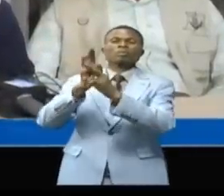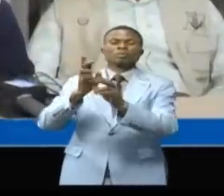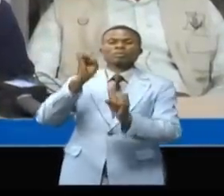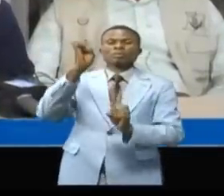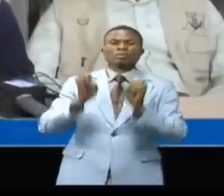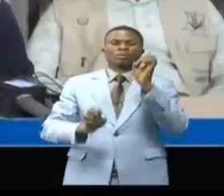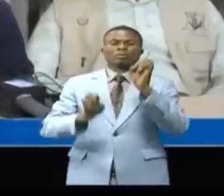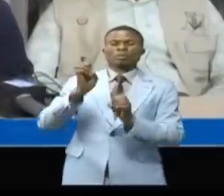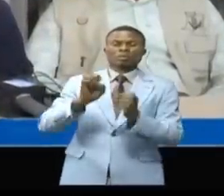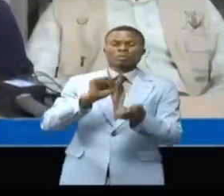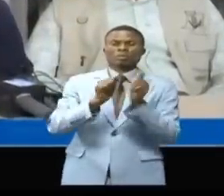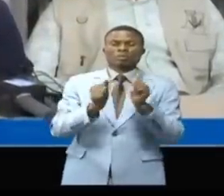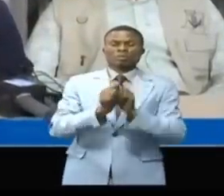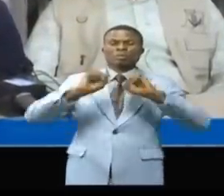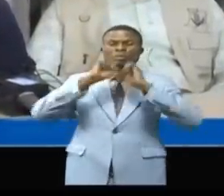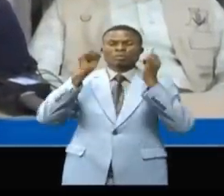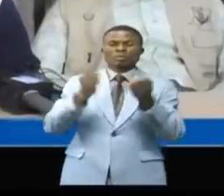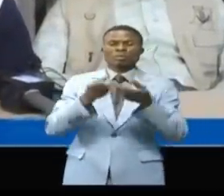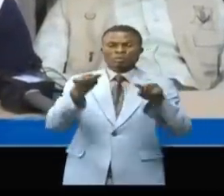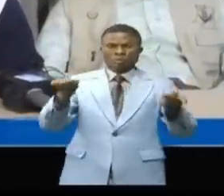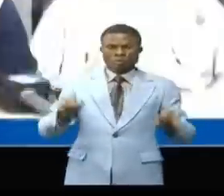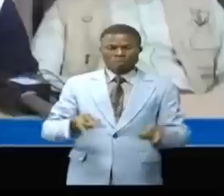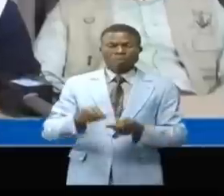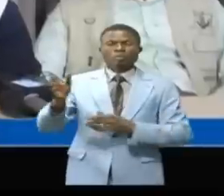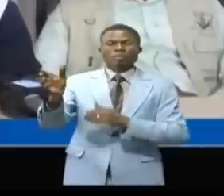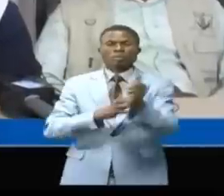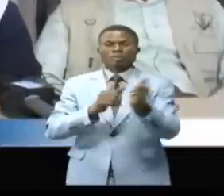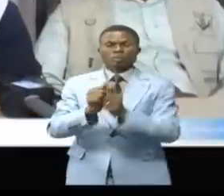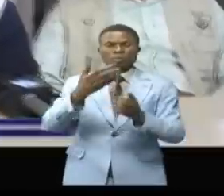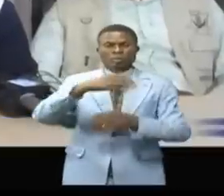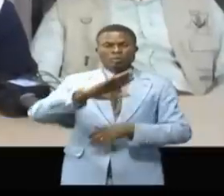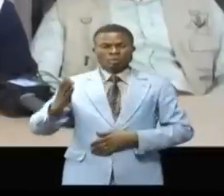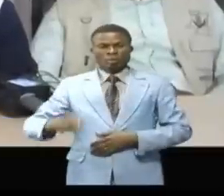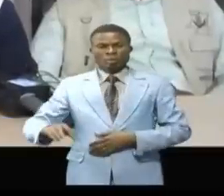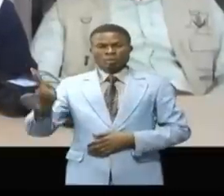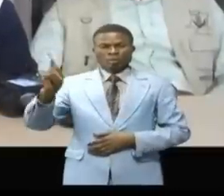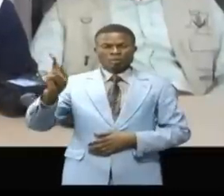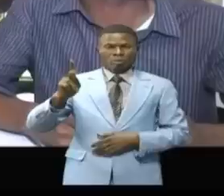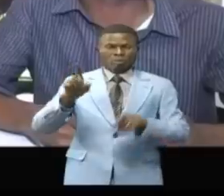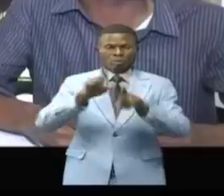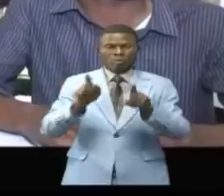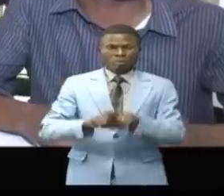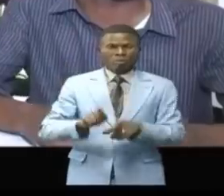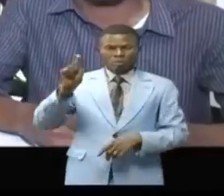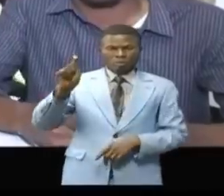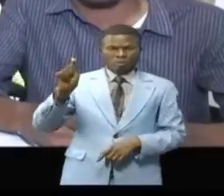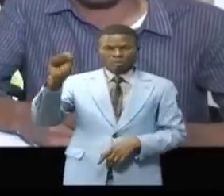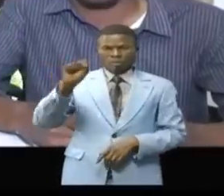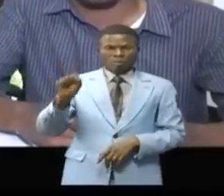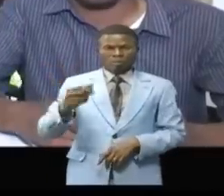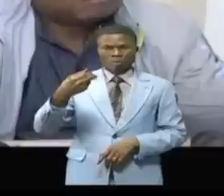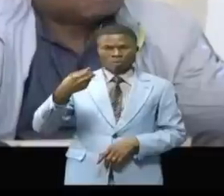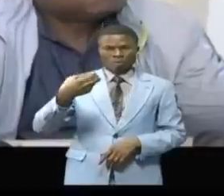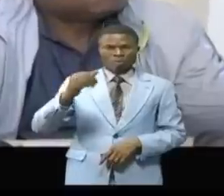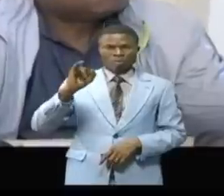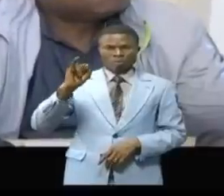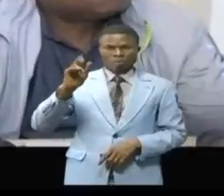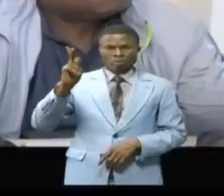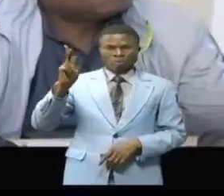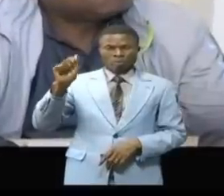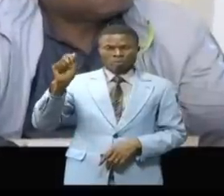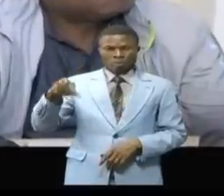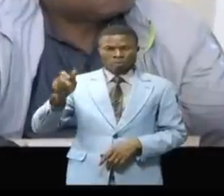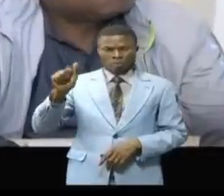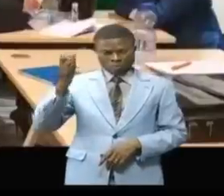d'évaluation des impacts socio-environnementaux de la pollution des rivières Kasaï et Chikapa. Poursuivre des recherches pour mieux